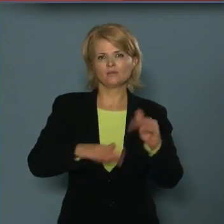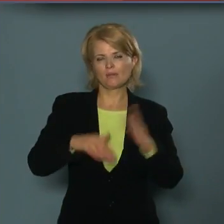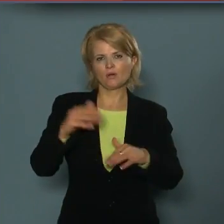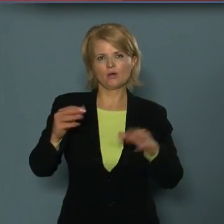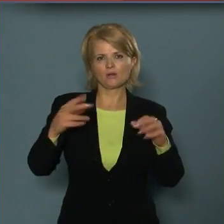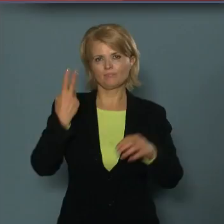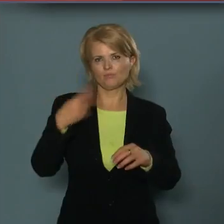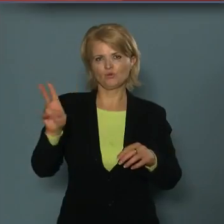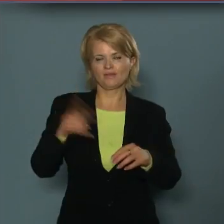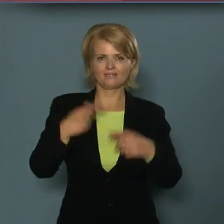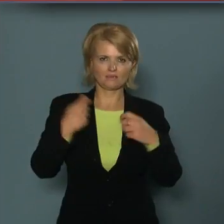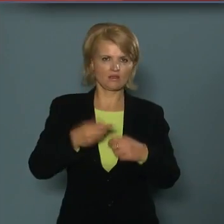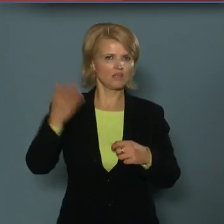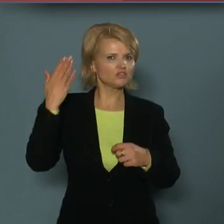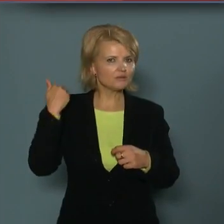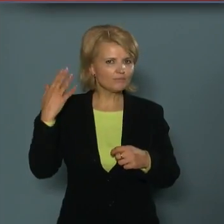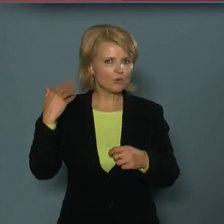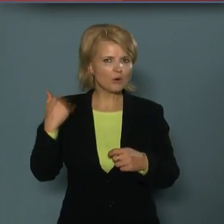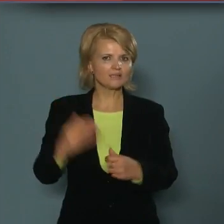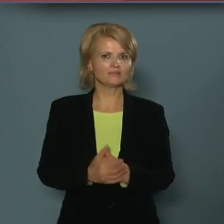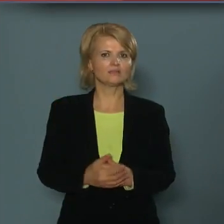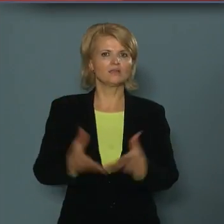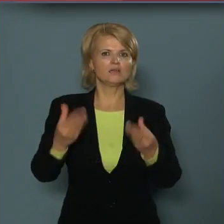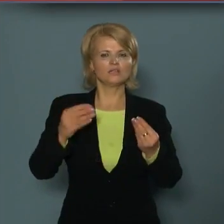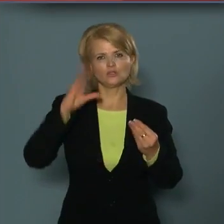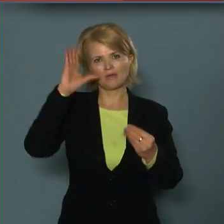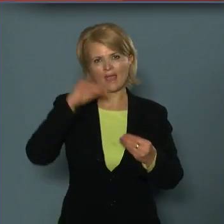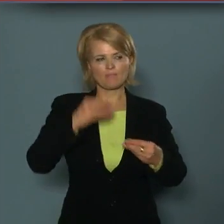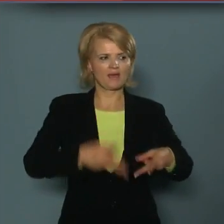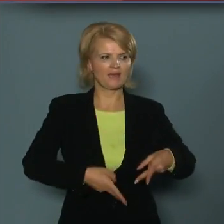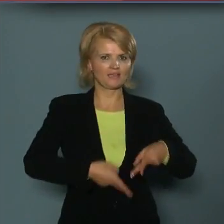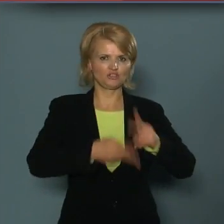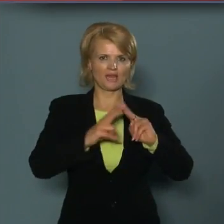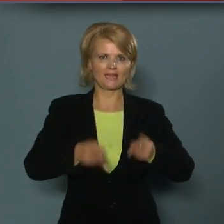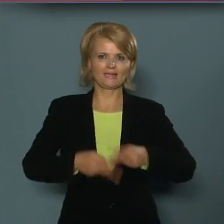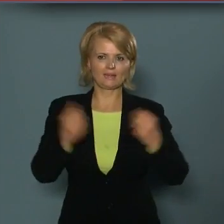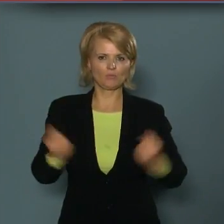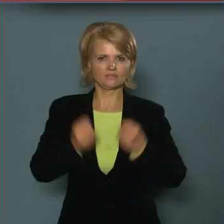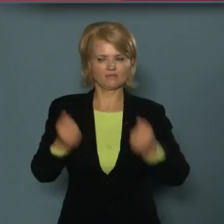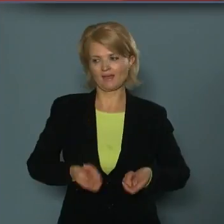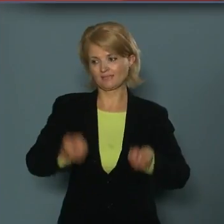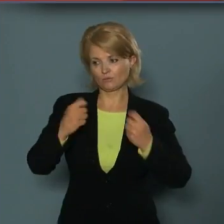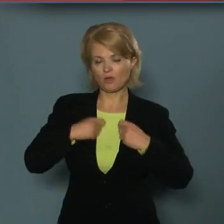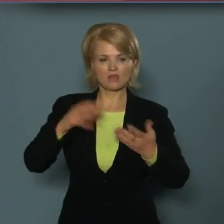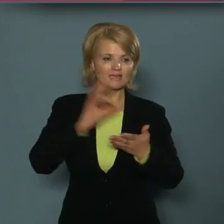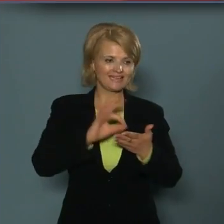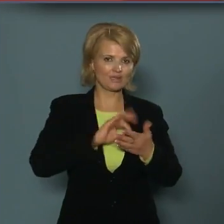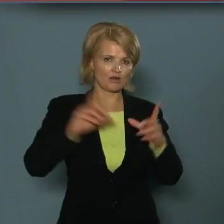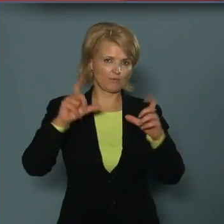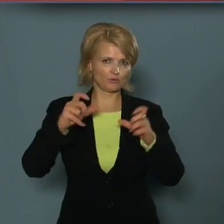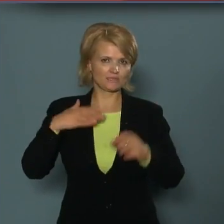nem csak ott tagja, hanem aktív tagja volt. Sokakat indított pályán, sokaknak adott motivációt, többek között nekem is, ahhoz, hogy írjak és